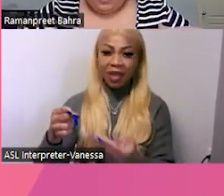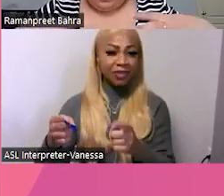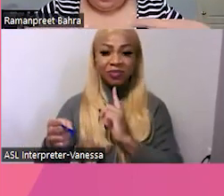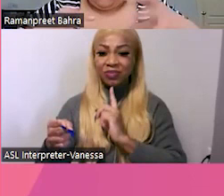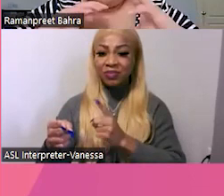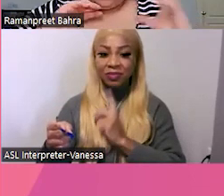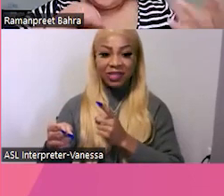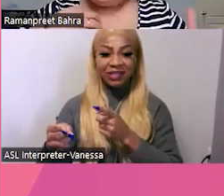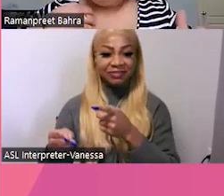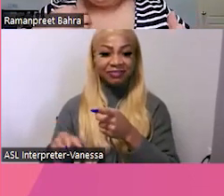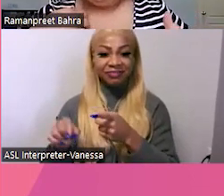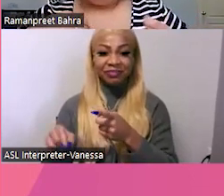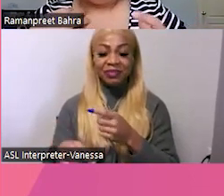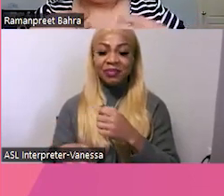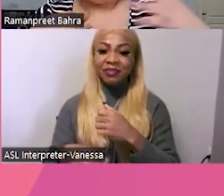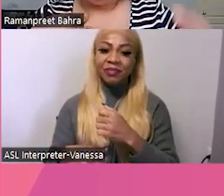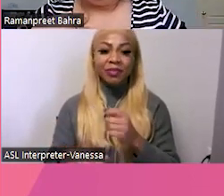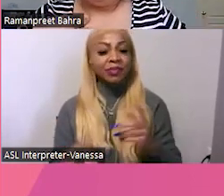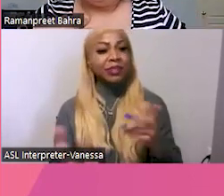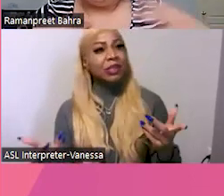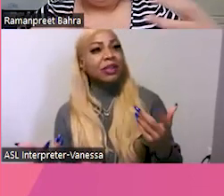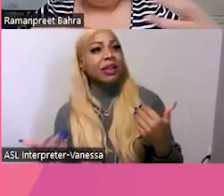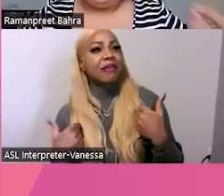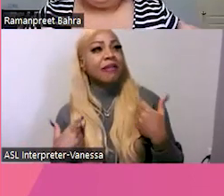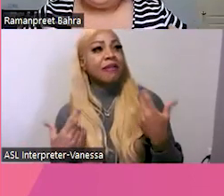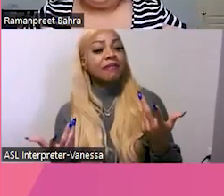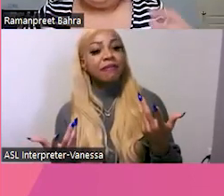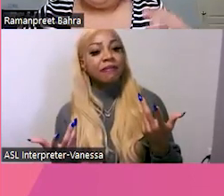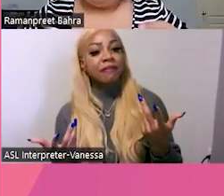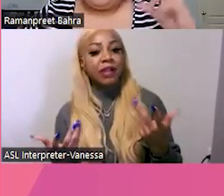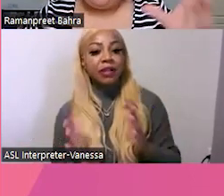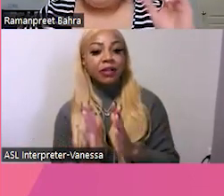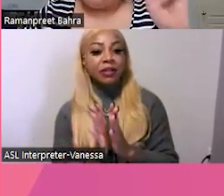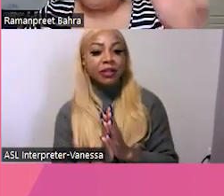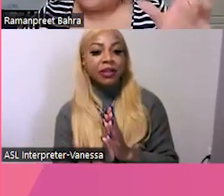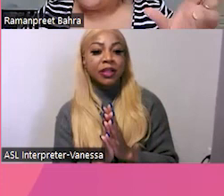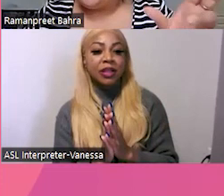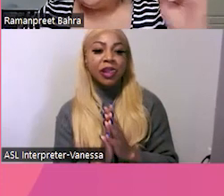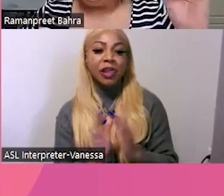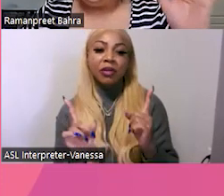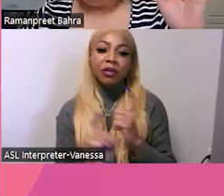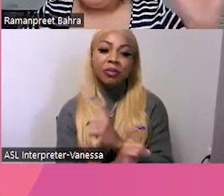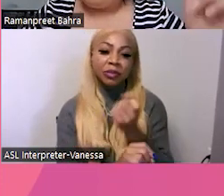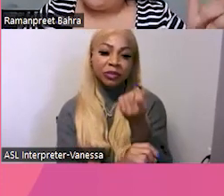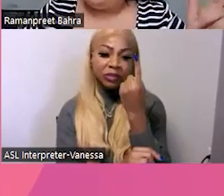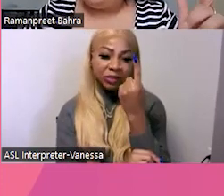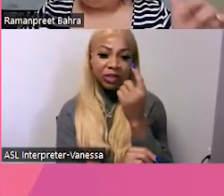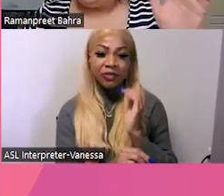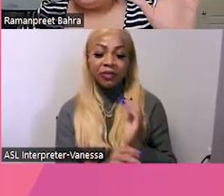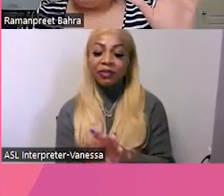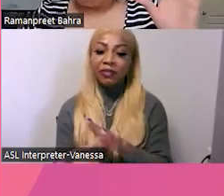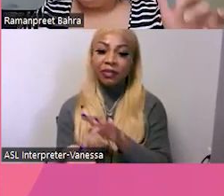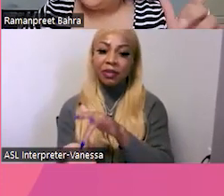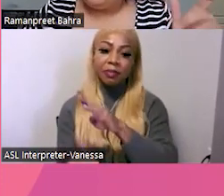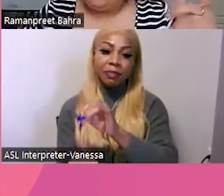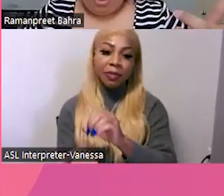Alors, cette intersectionnalité nous permet de cadrer cette compréhension des